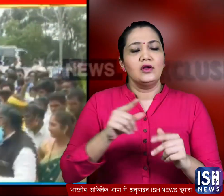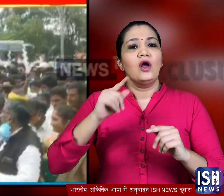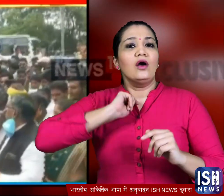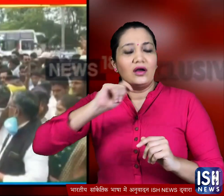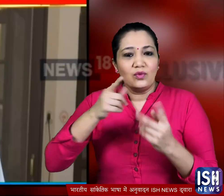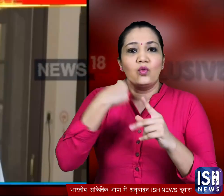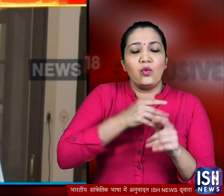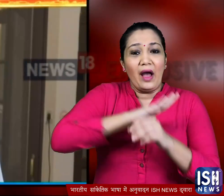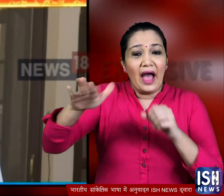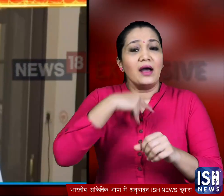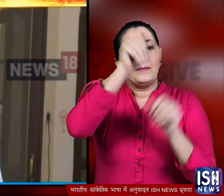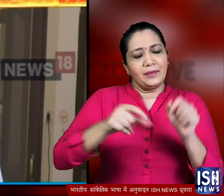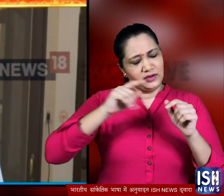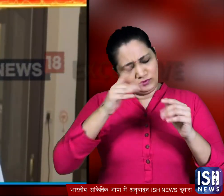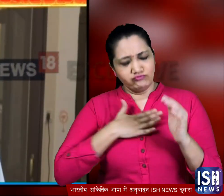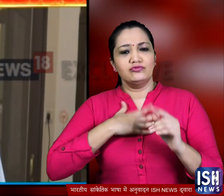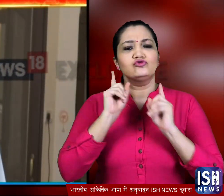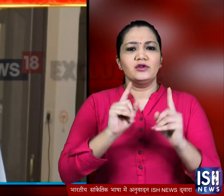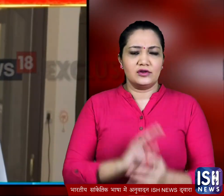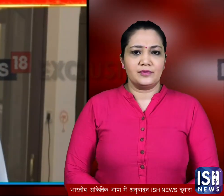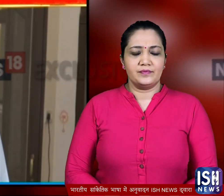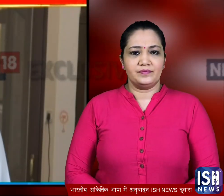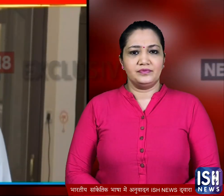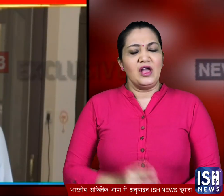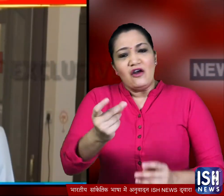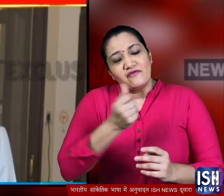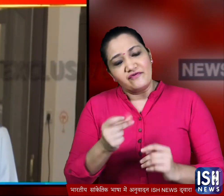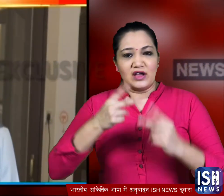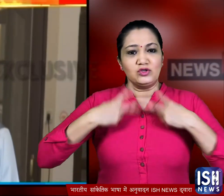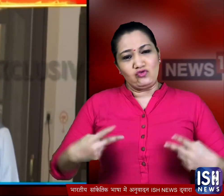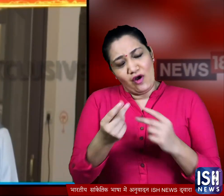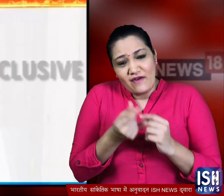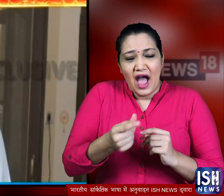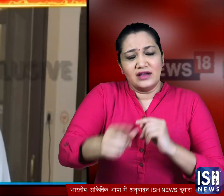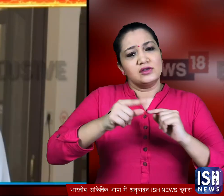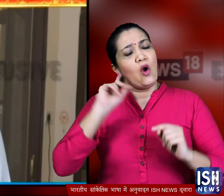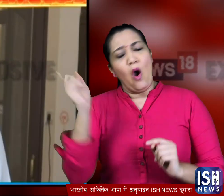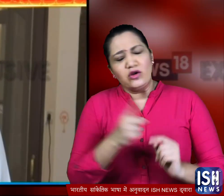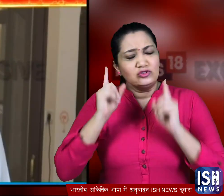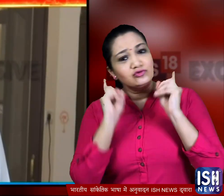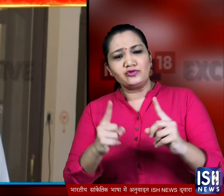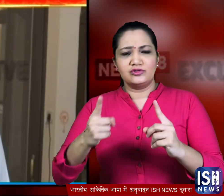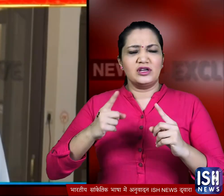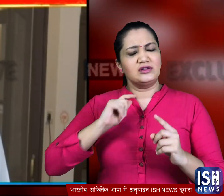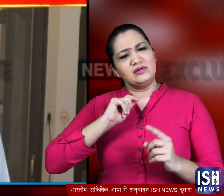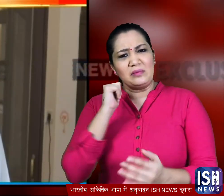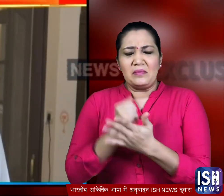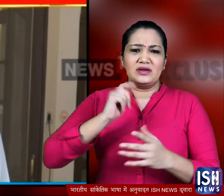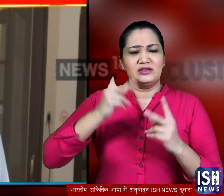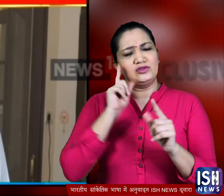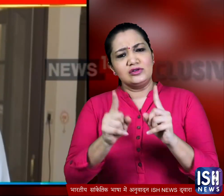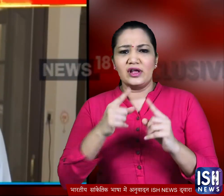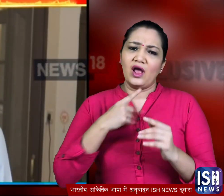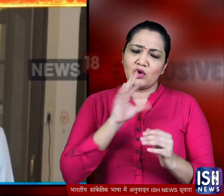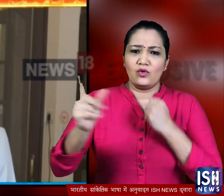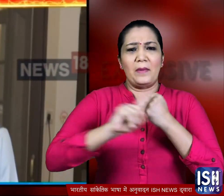और हत्या के आरोपियों को सख्त सजा दिलवाने का भरोसा दिया। फास्ट ट्रैक कोर्ट में मुकदमा चला के इनको सख्त से सख्त दुर्लभ सजा मिले,